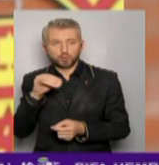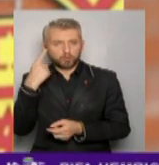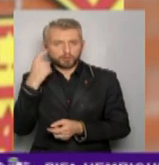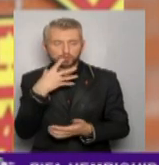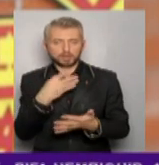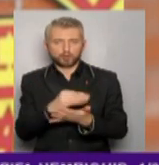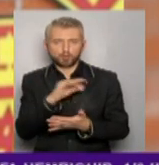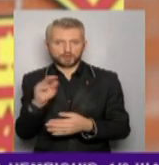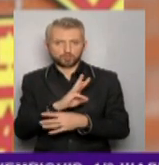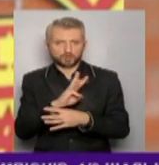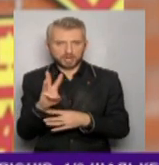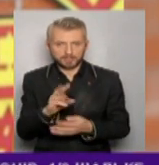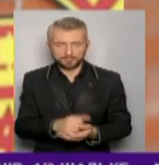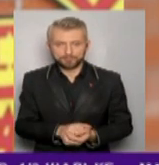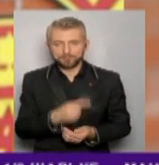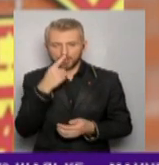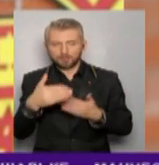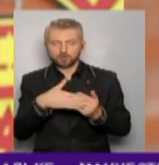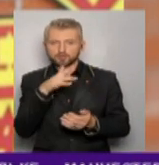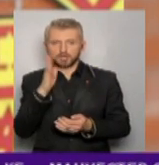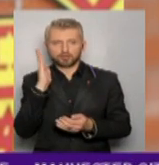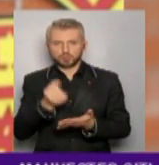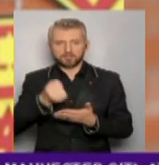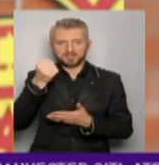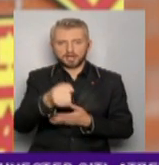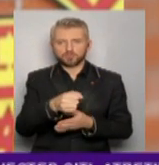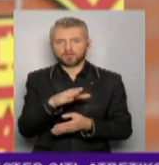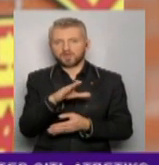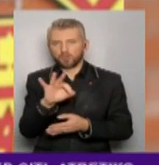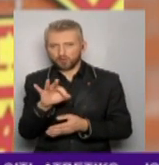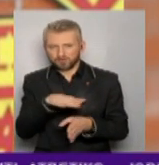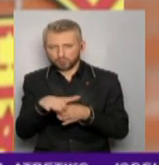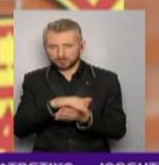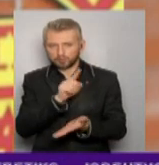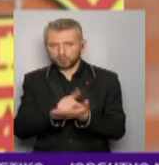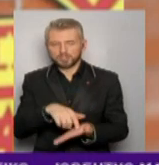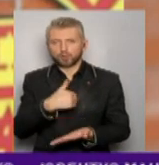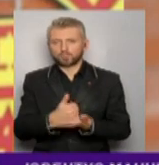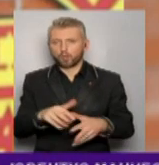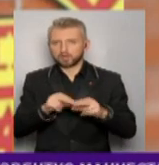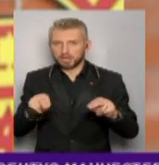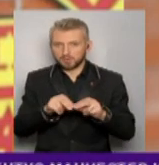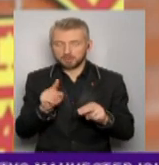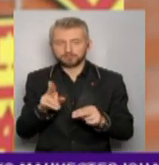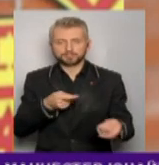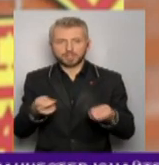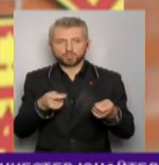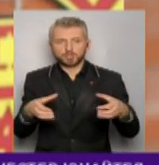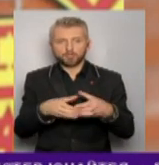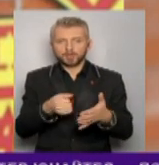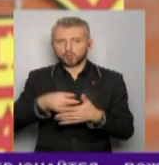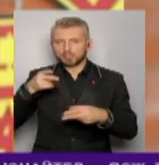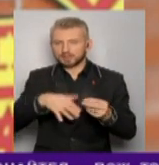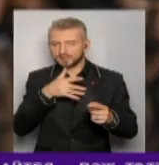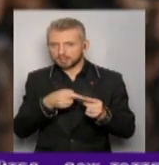своєму офіційному сайті. Найближчим часом буде призначено виконувача обов'язків головного тренера, який керуватиме командою до кінця